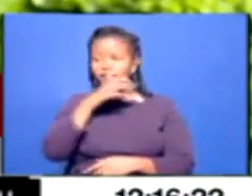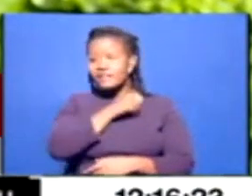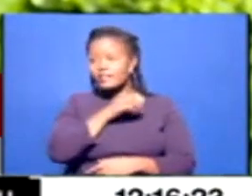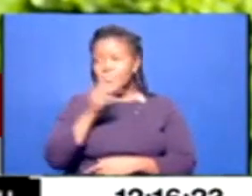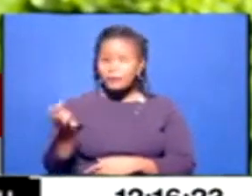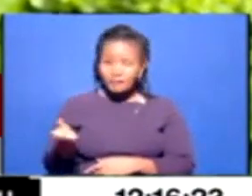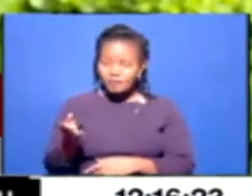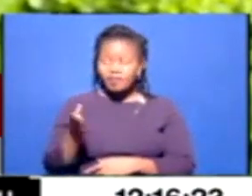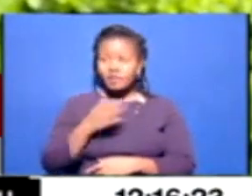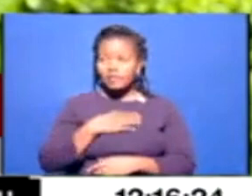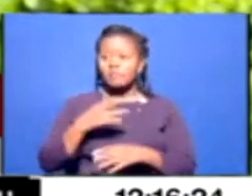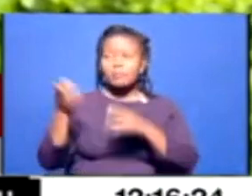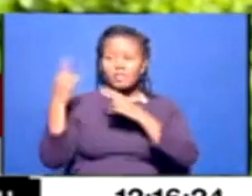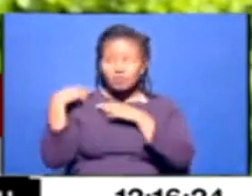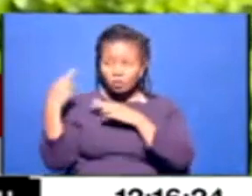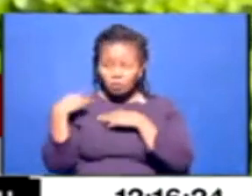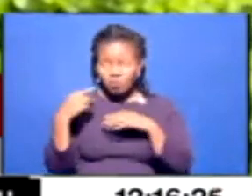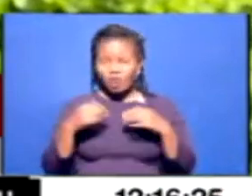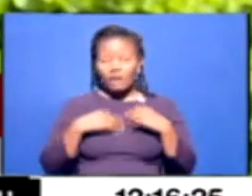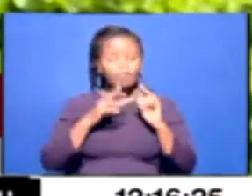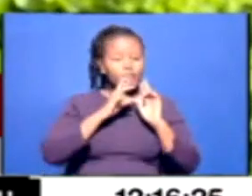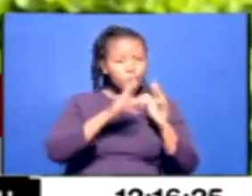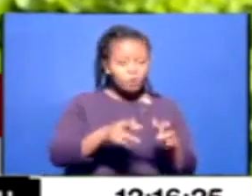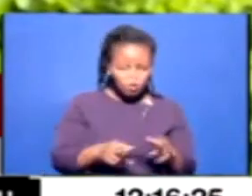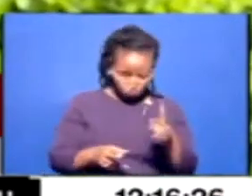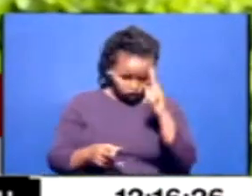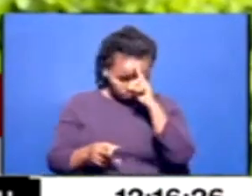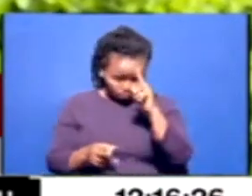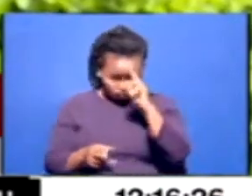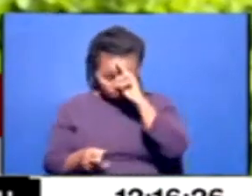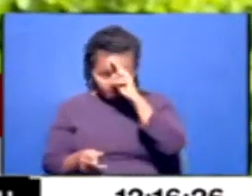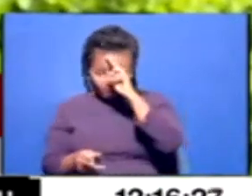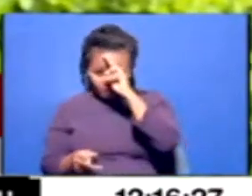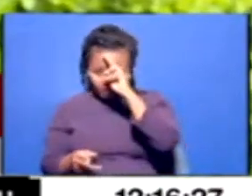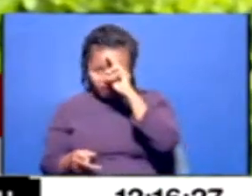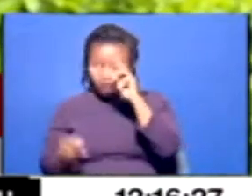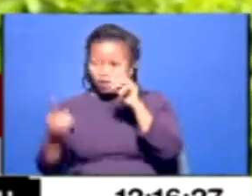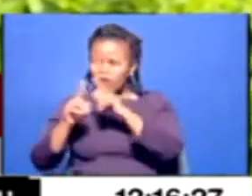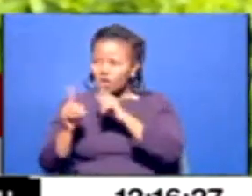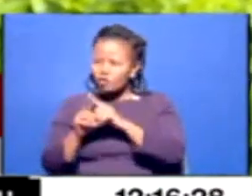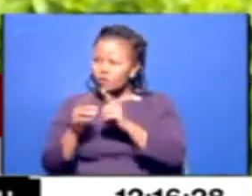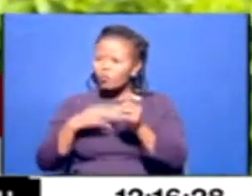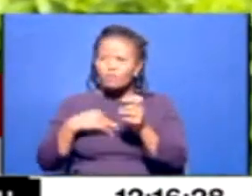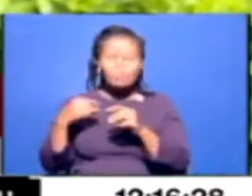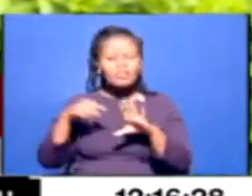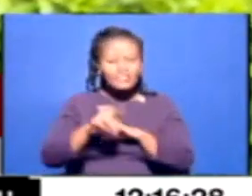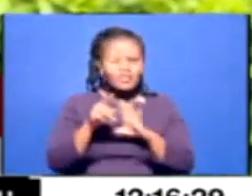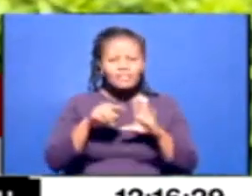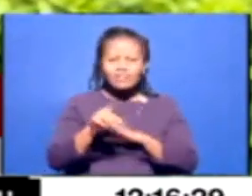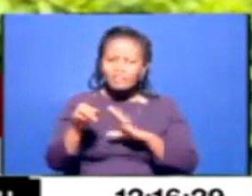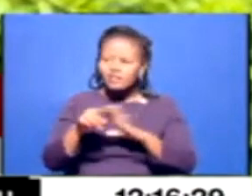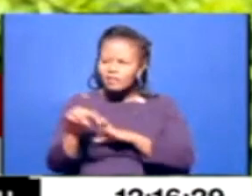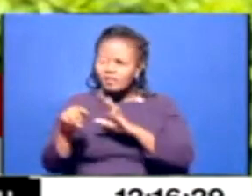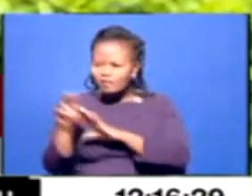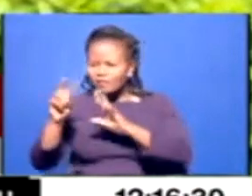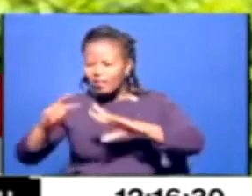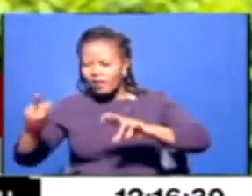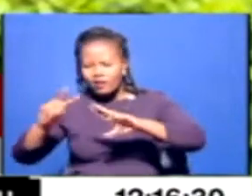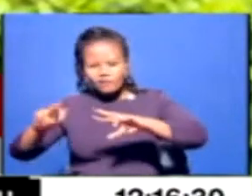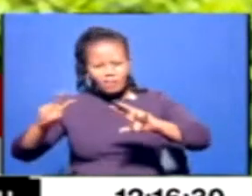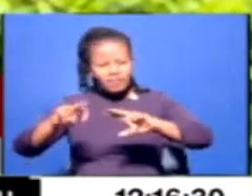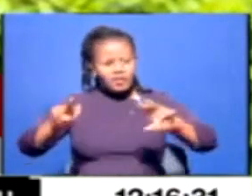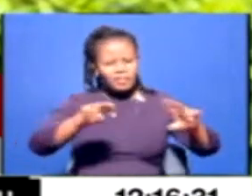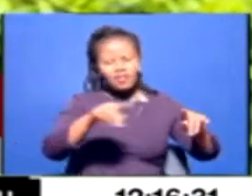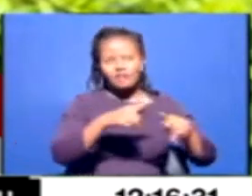nilichukua hiyo chukumu nikaenda paka police station nikaripoti huko. Nikatembea police station zote lakini sikuweza kupata